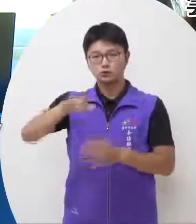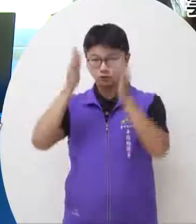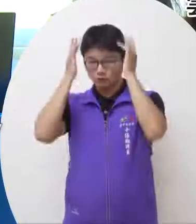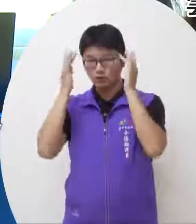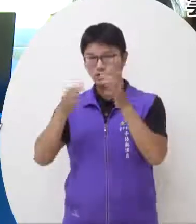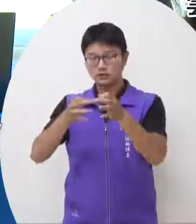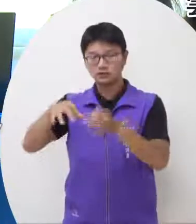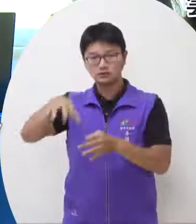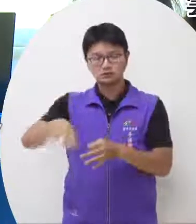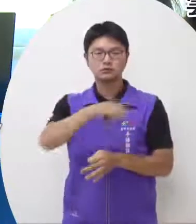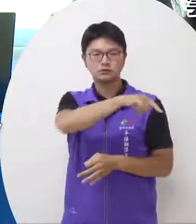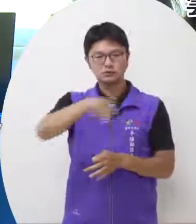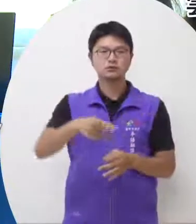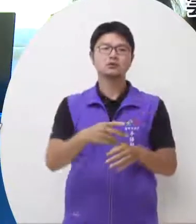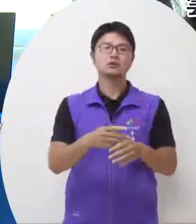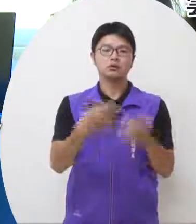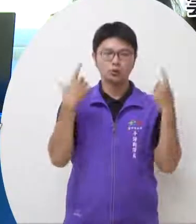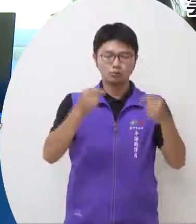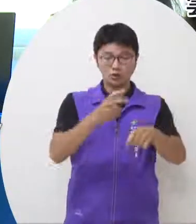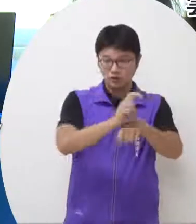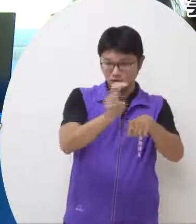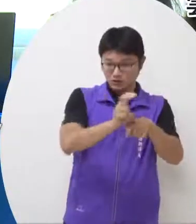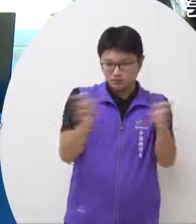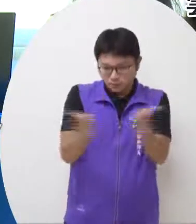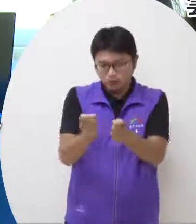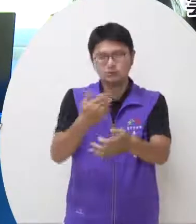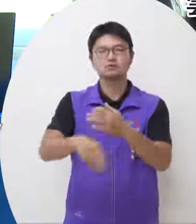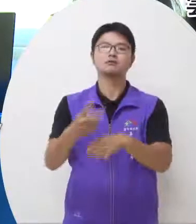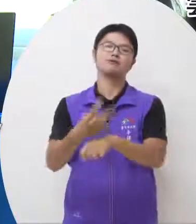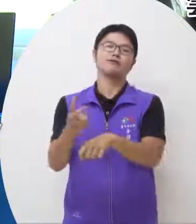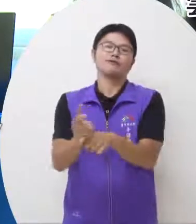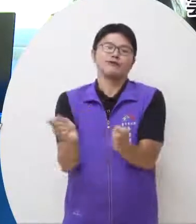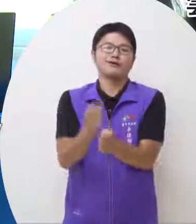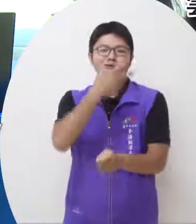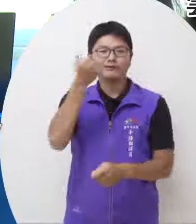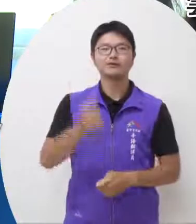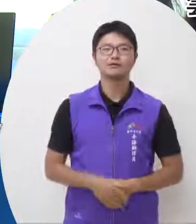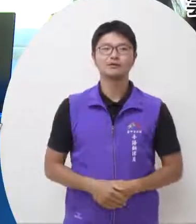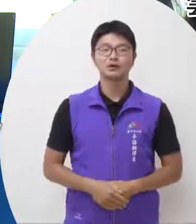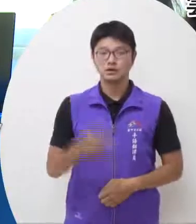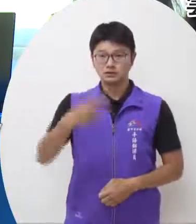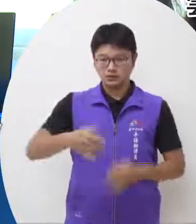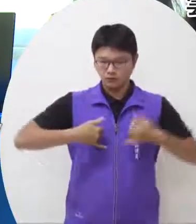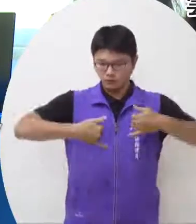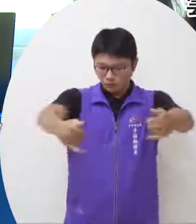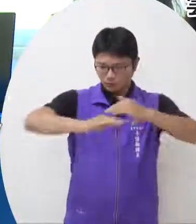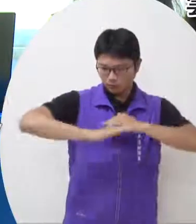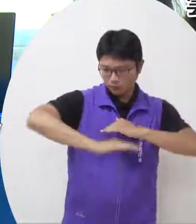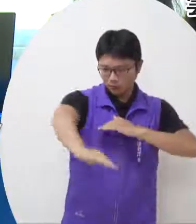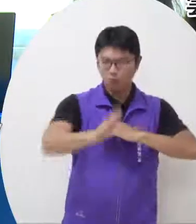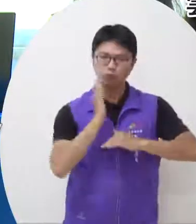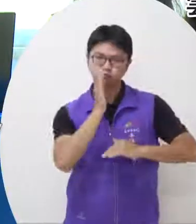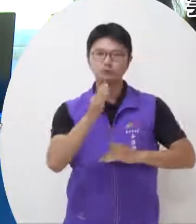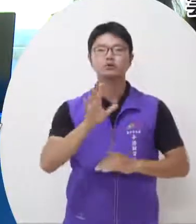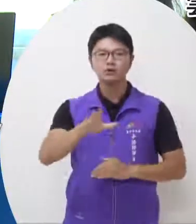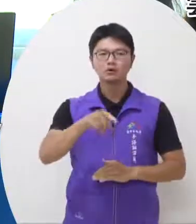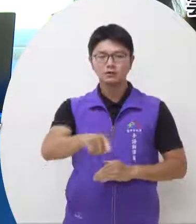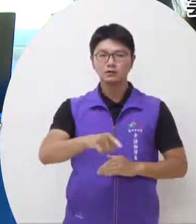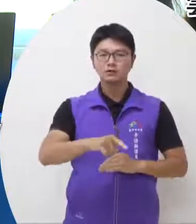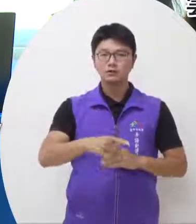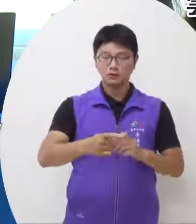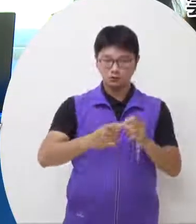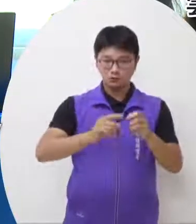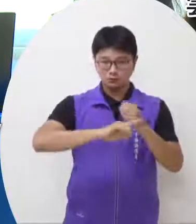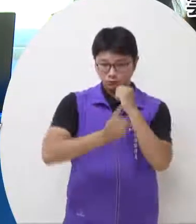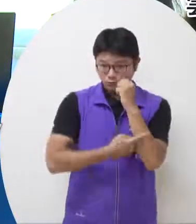人那另外卢市长上任之后积极推动道路烫平的一个工程那总烫平的长度超